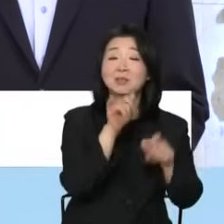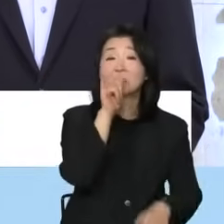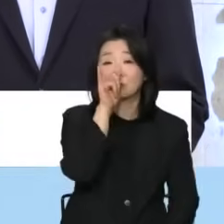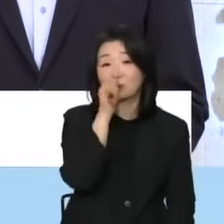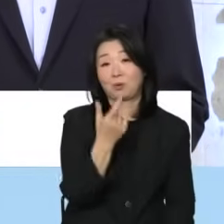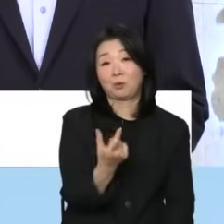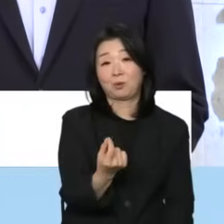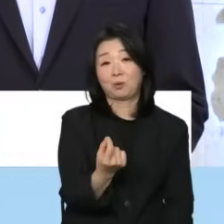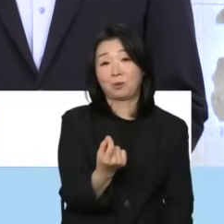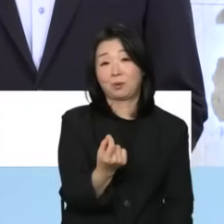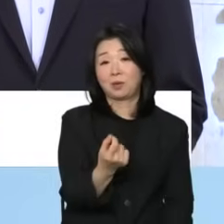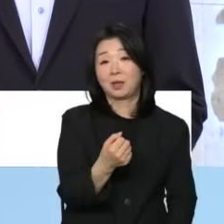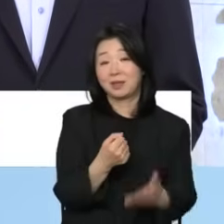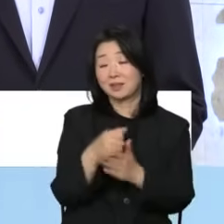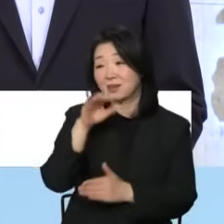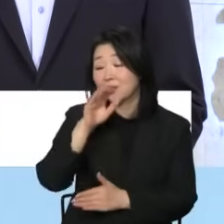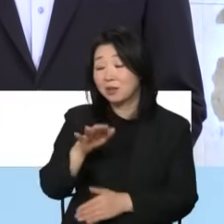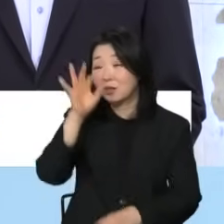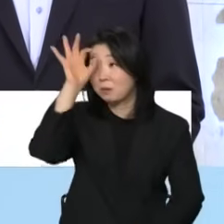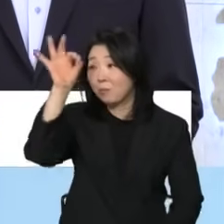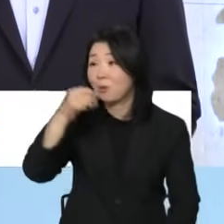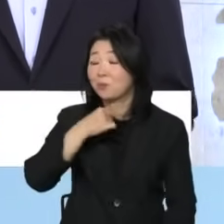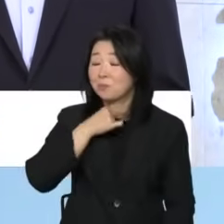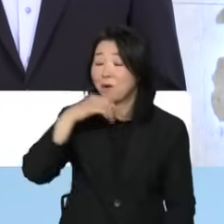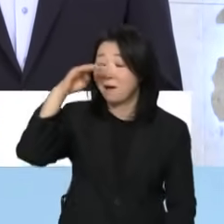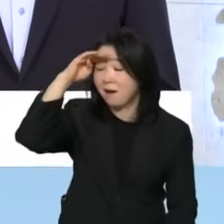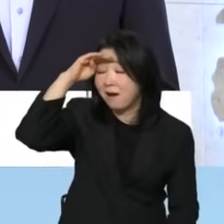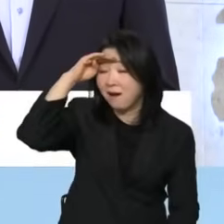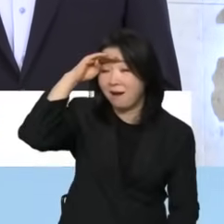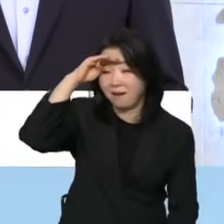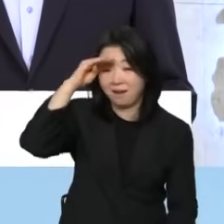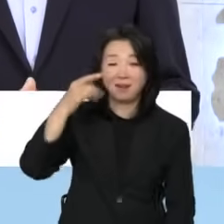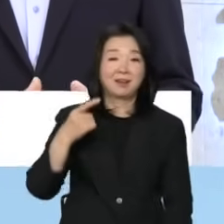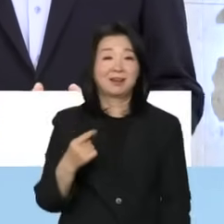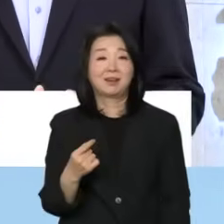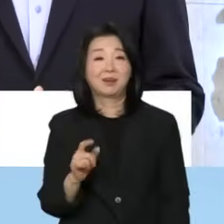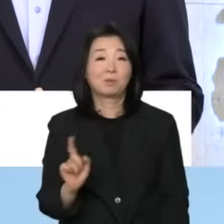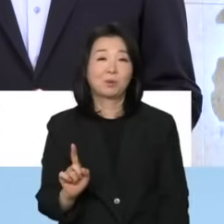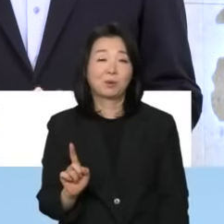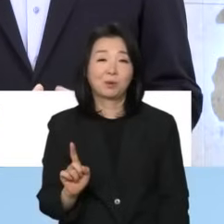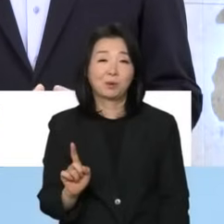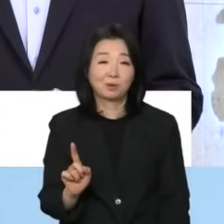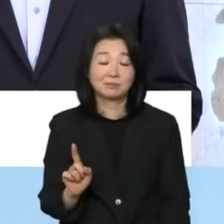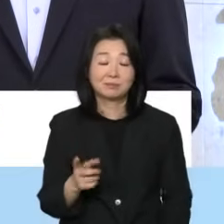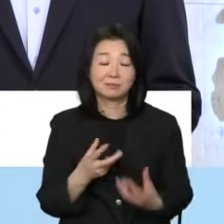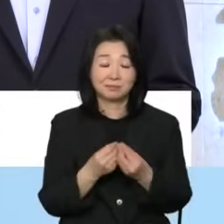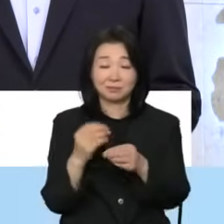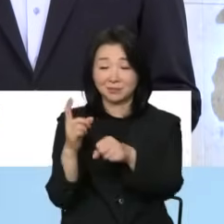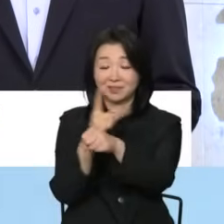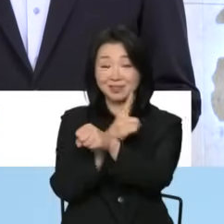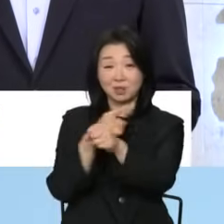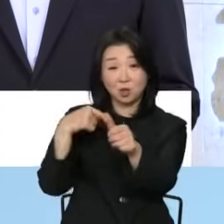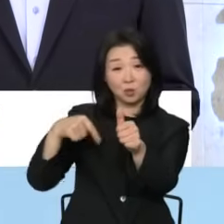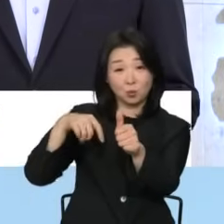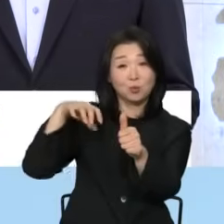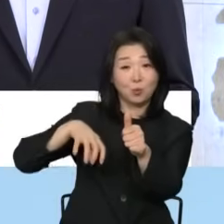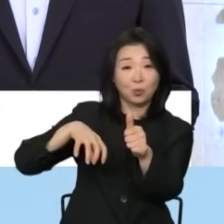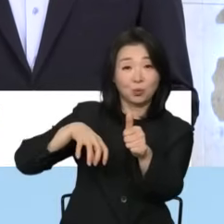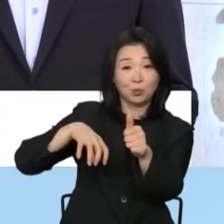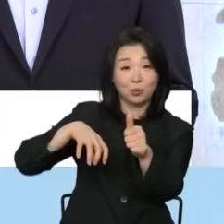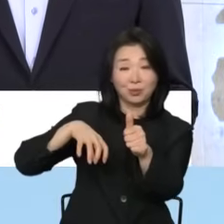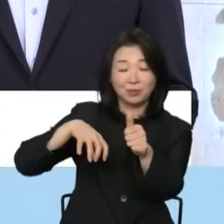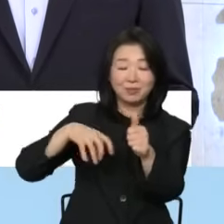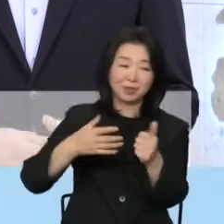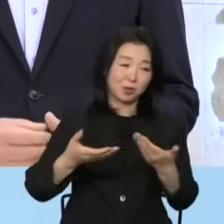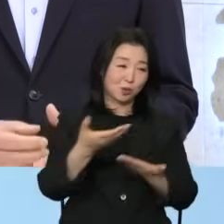현장이기 때문에 그 현장을 보고 싶다 해서 저희들이 아까 말씀드린 예를 들어서 디지털 교육 현장, 그리고